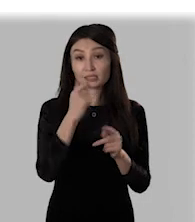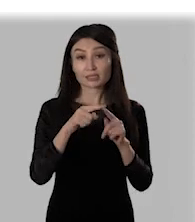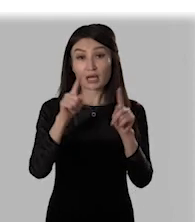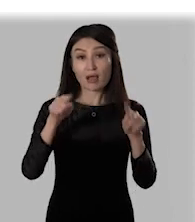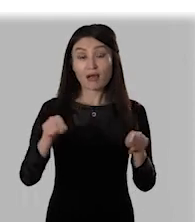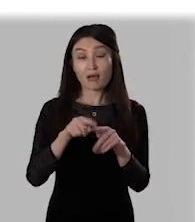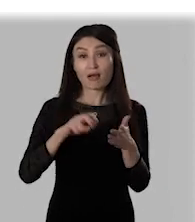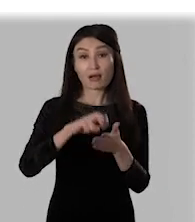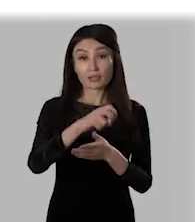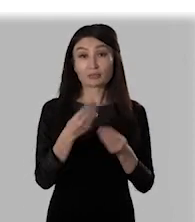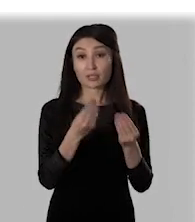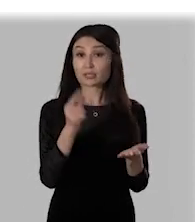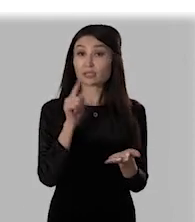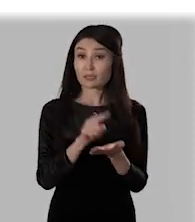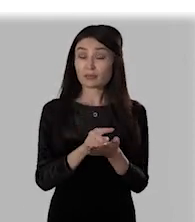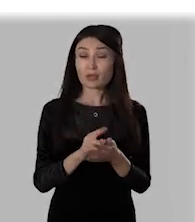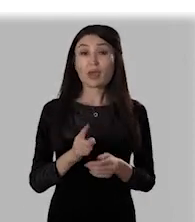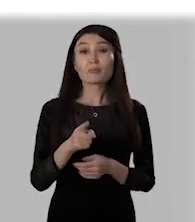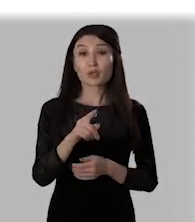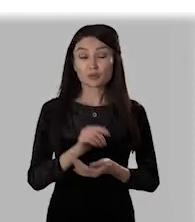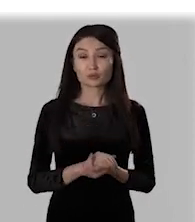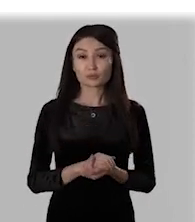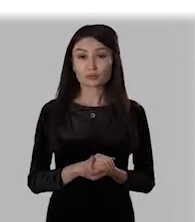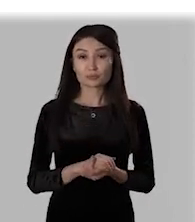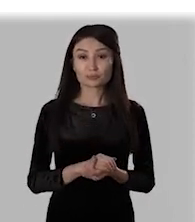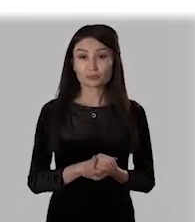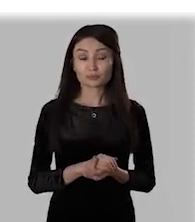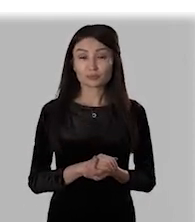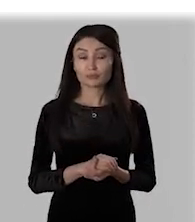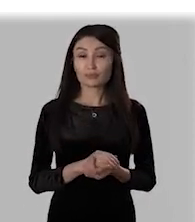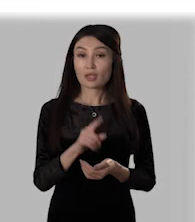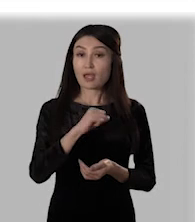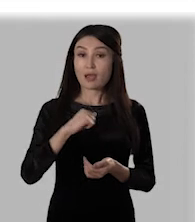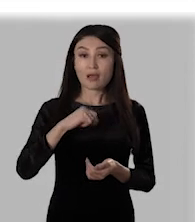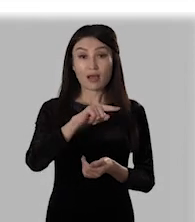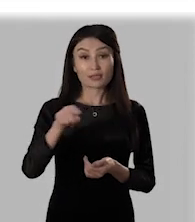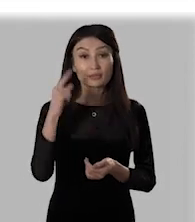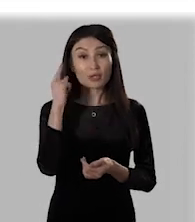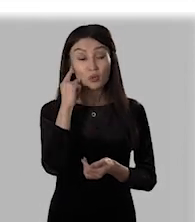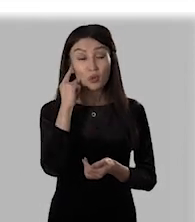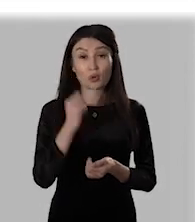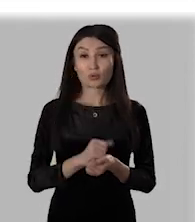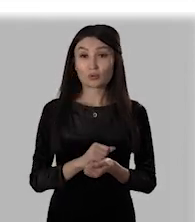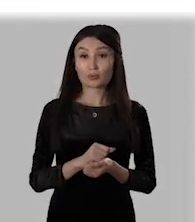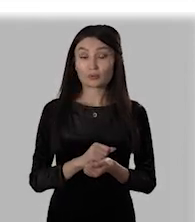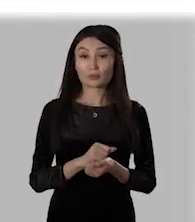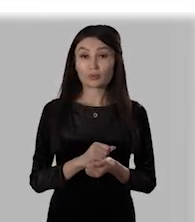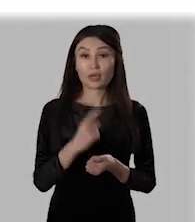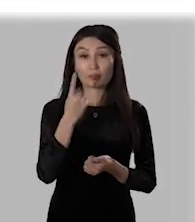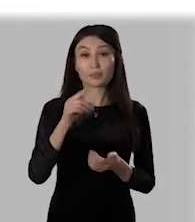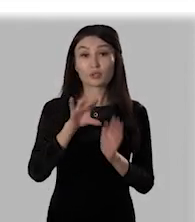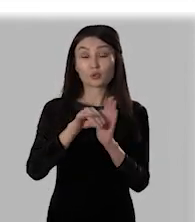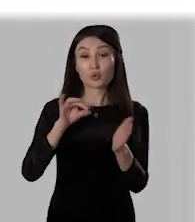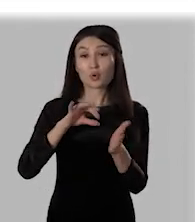керекпи? Эмне үчүн? Ар кимиңер ойлонуп бир жоопту